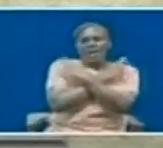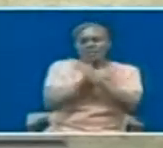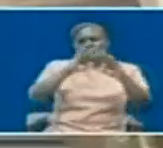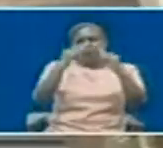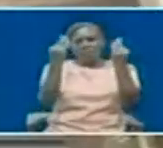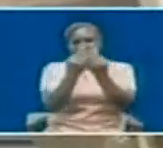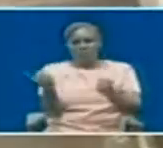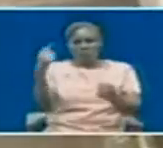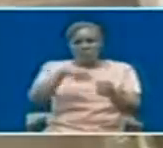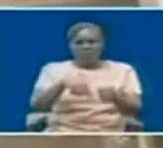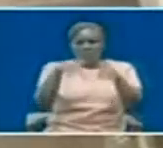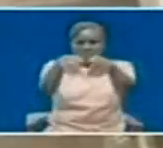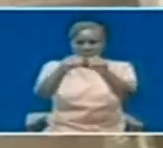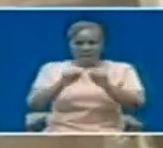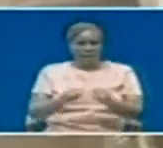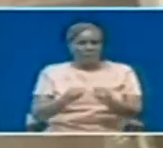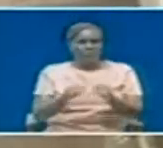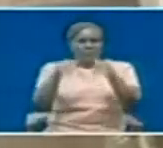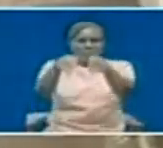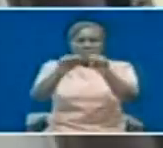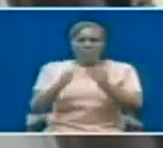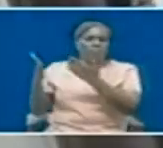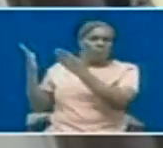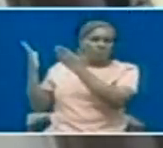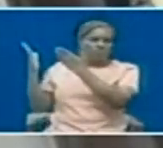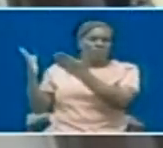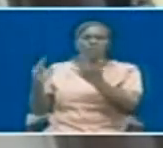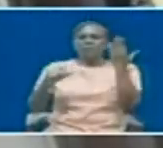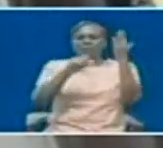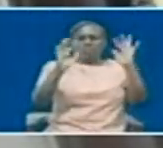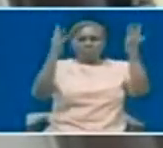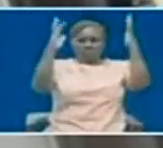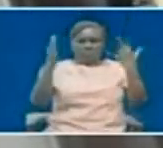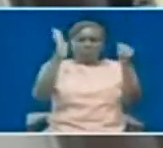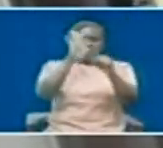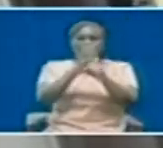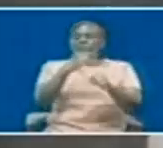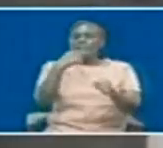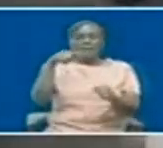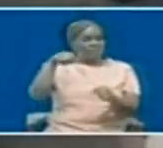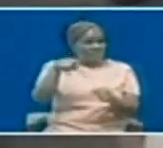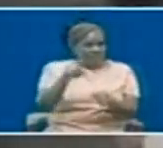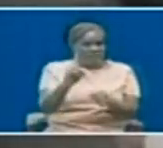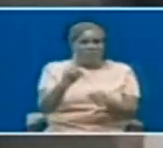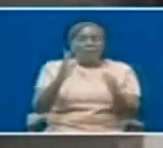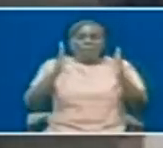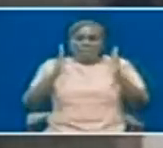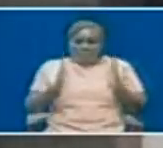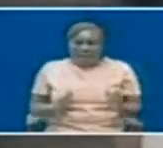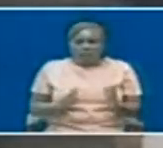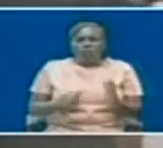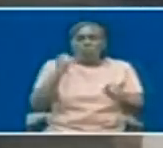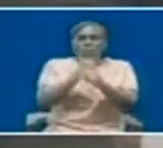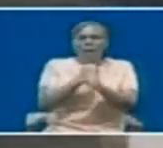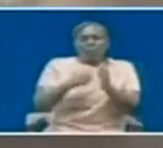walifika kumpa mkono wa buriani. Marehemu amemiminiwa sifa tele, wengi wakimtaja Pilipili kuwa mtu mwenye bidii